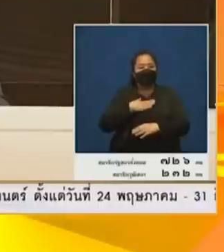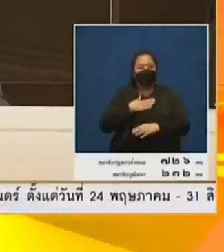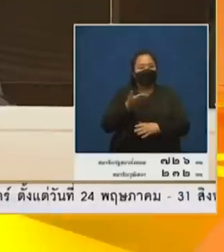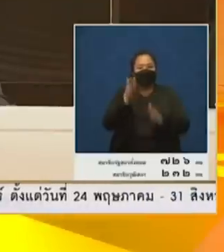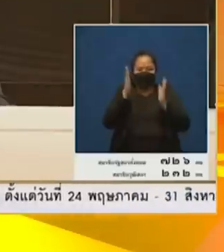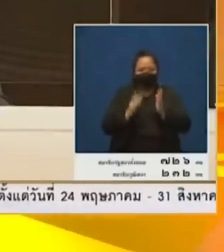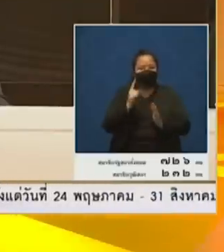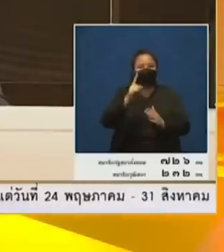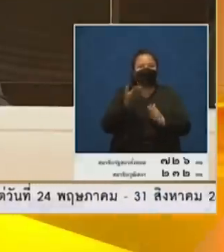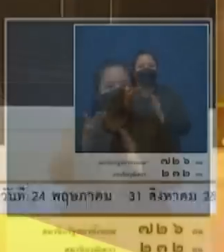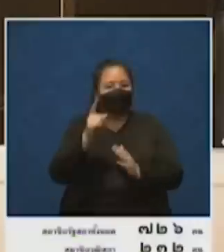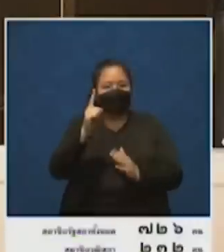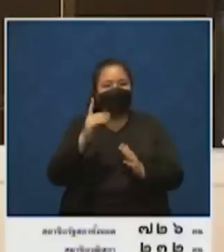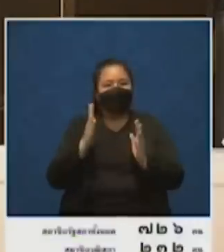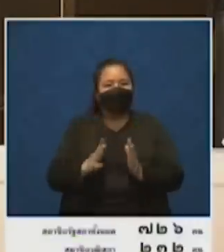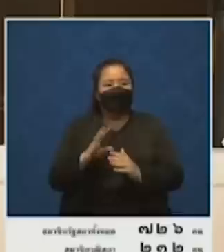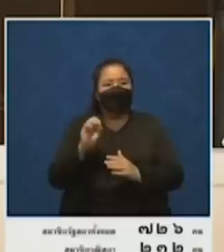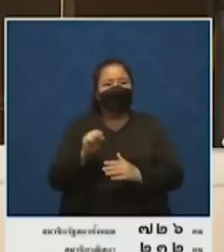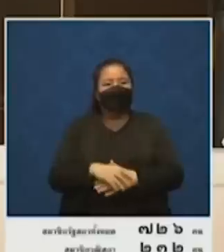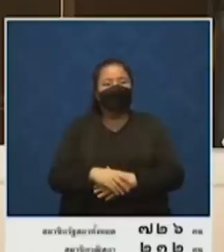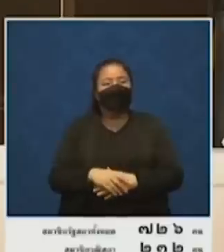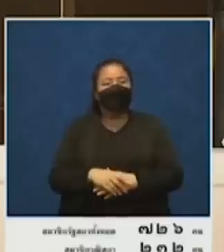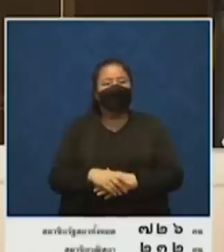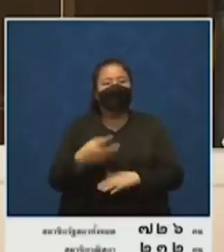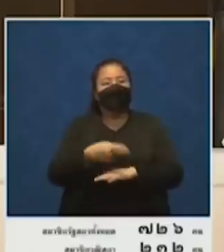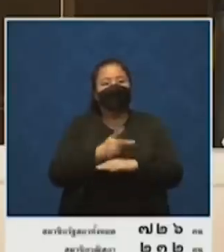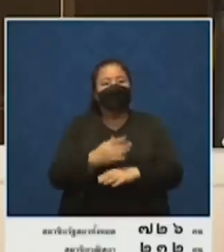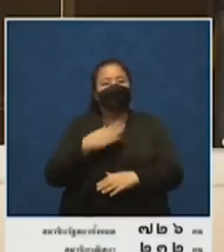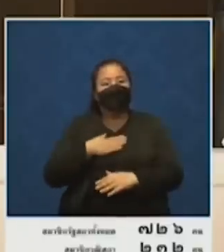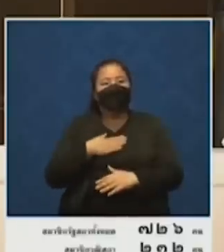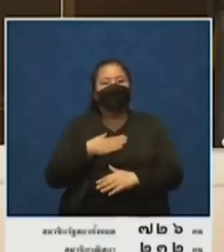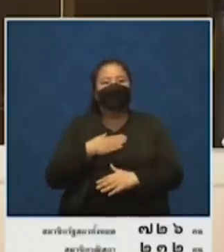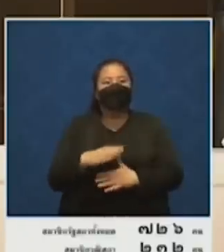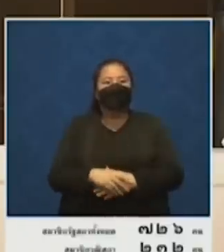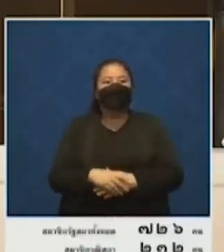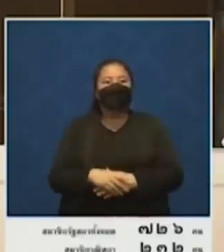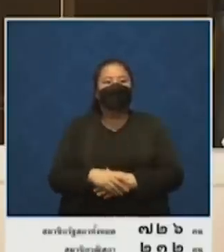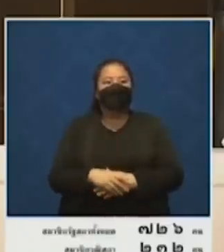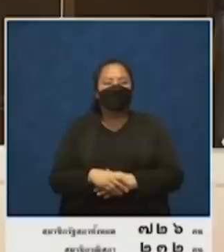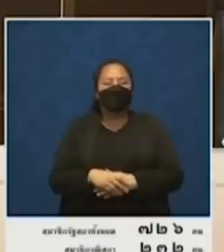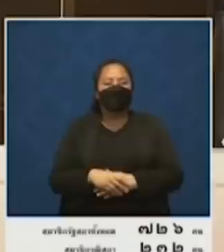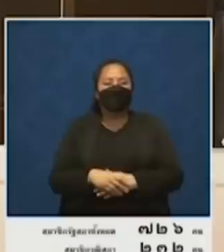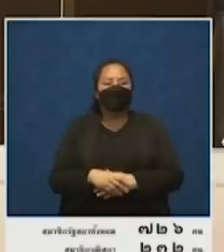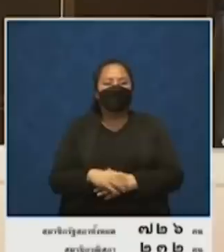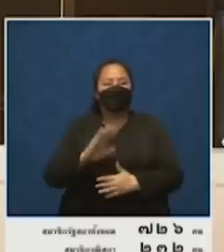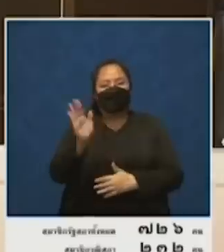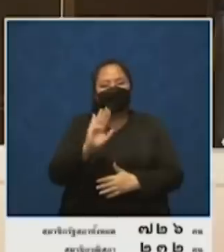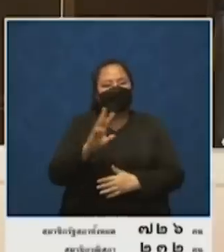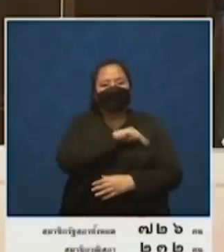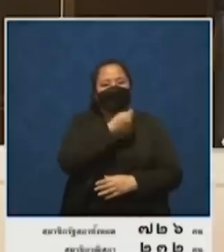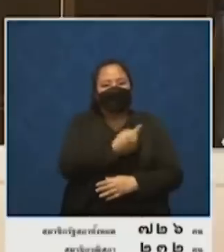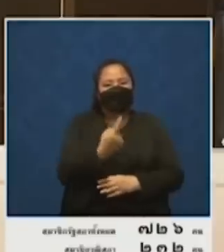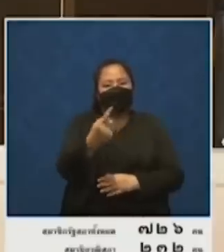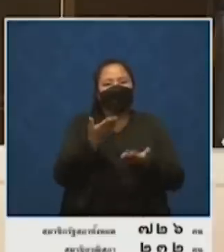มาอาหาร 500ชนะสรุปอย่างนั้นหาร 500ชนะไฟคลาส